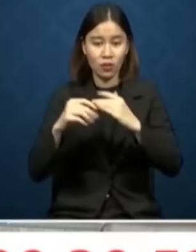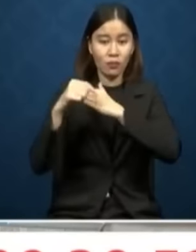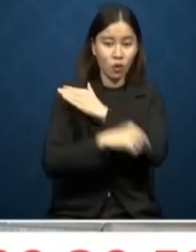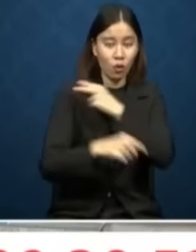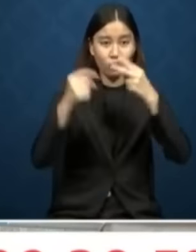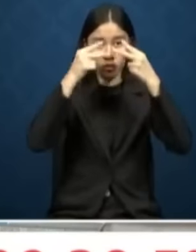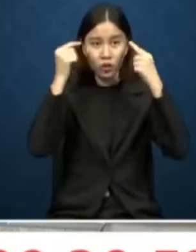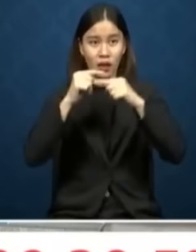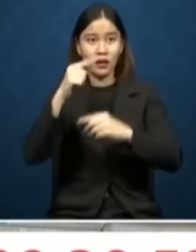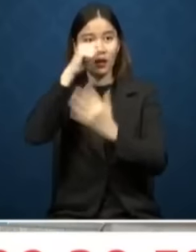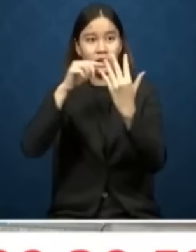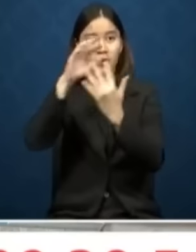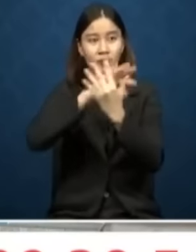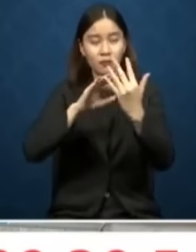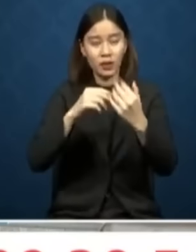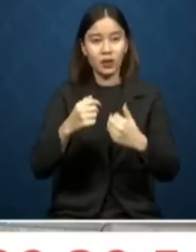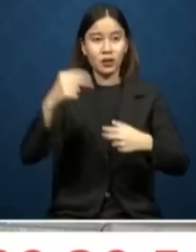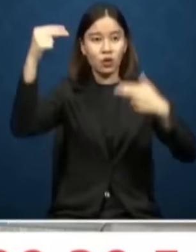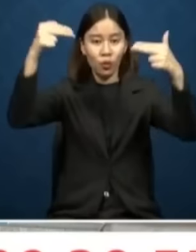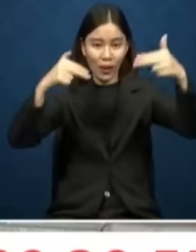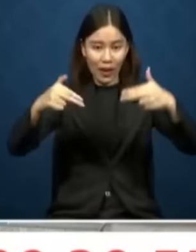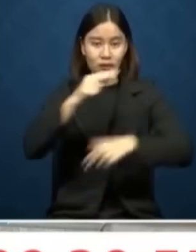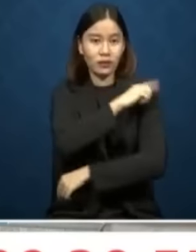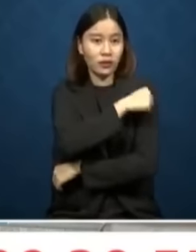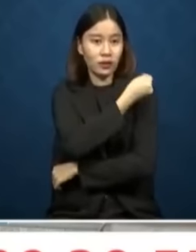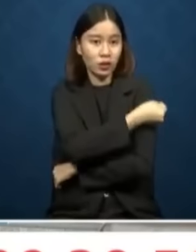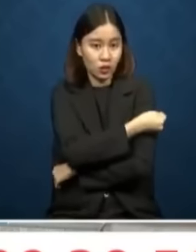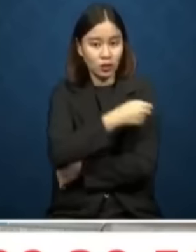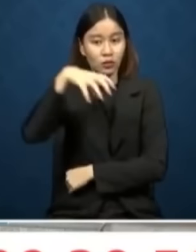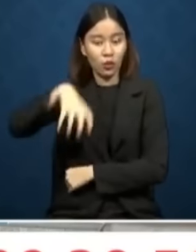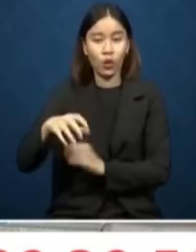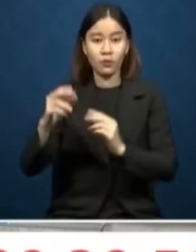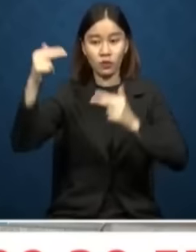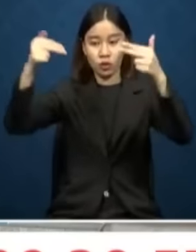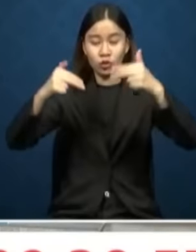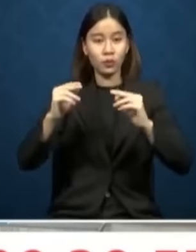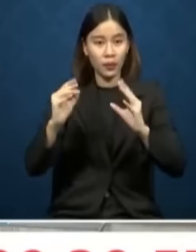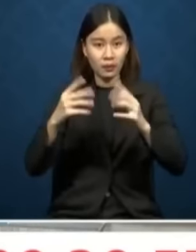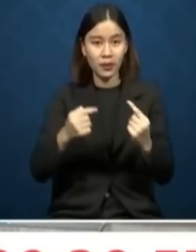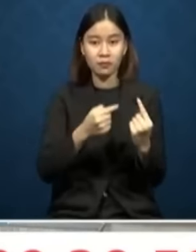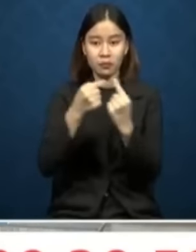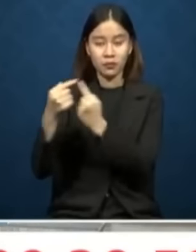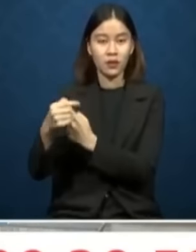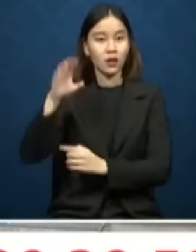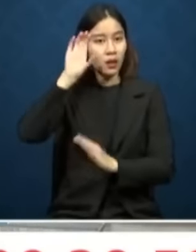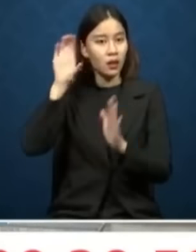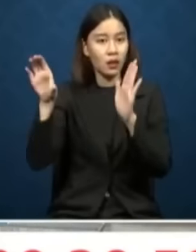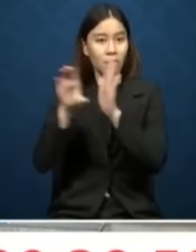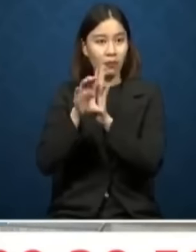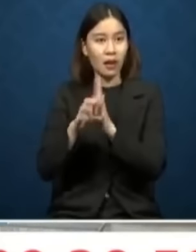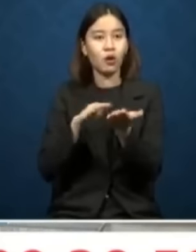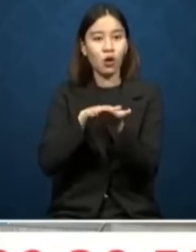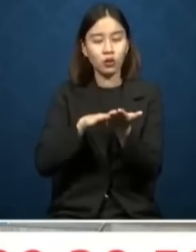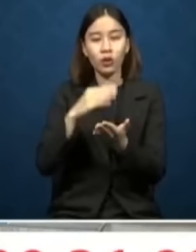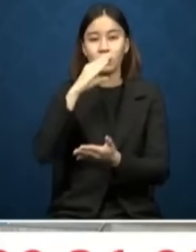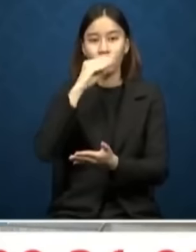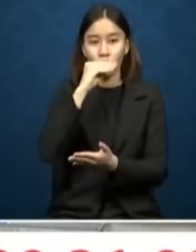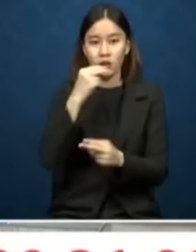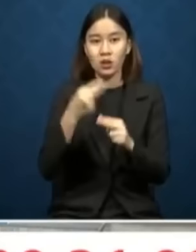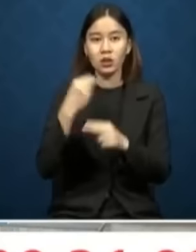นี้ไม่มีกล้องวงจรปิดที่โรงพยาบาลตำรวจผมเรียนต่อครับว่าท่านมีรูปท่านนายกทักษิณขออภัยที่ต้องพูดถึงบ่อย